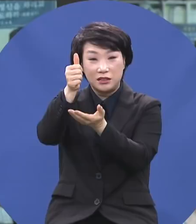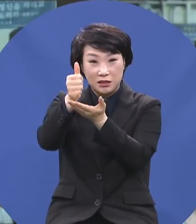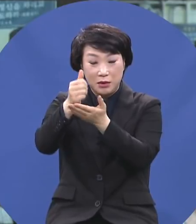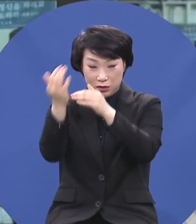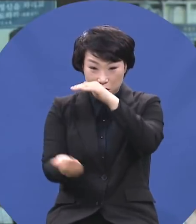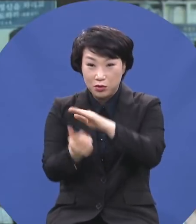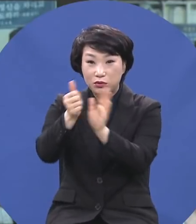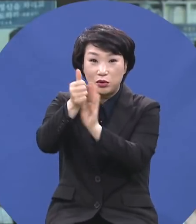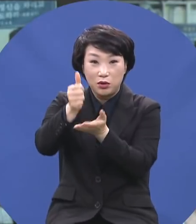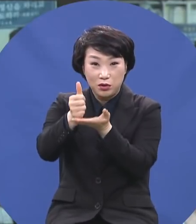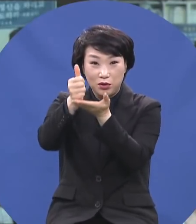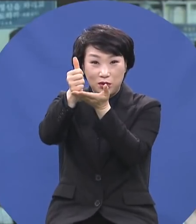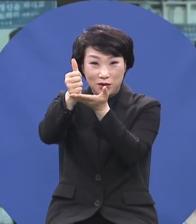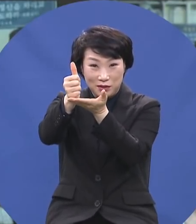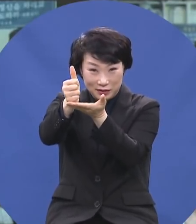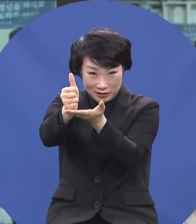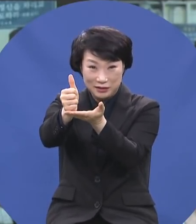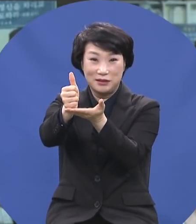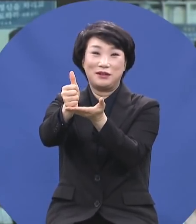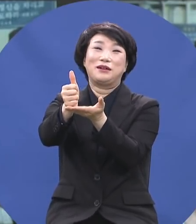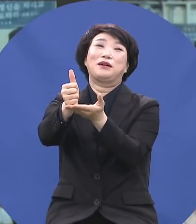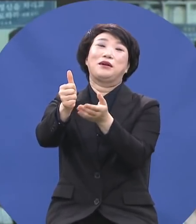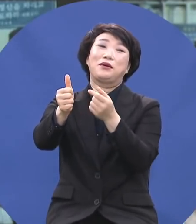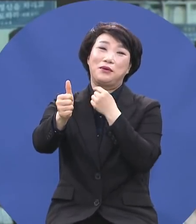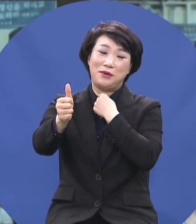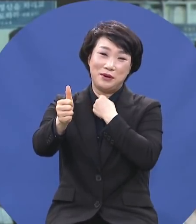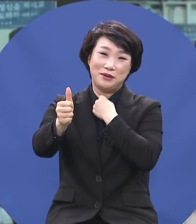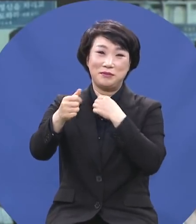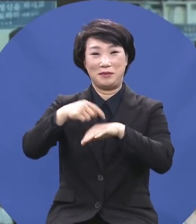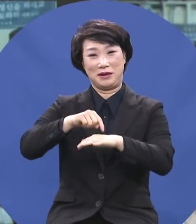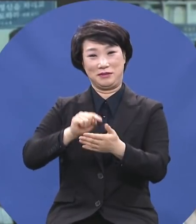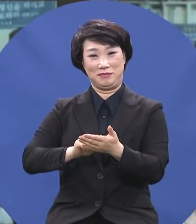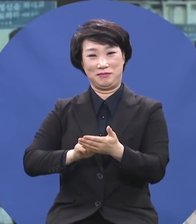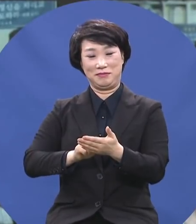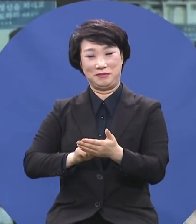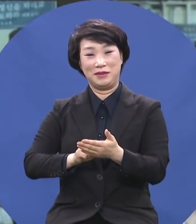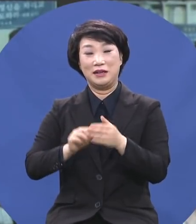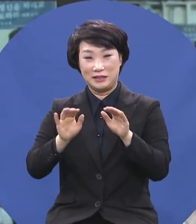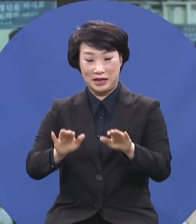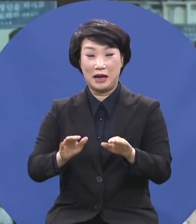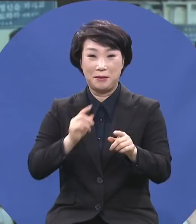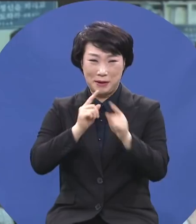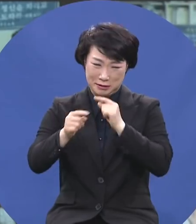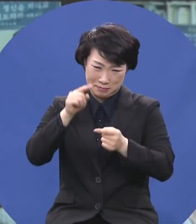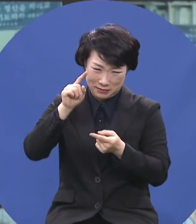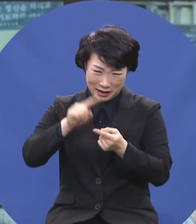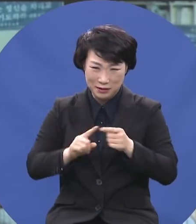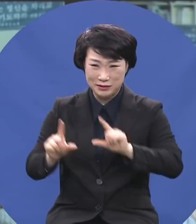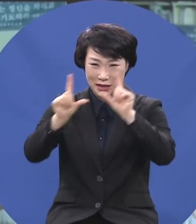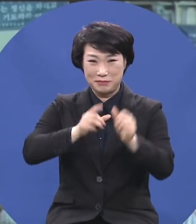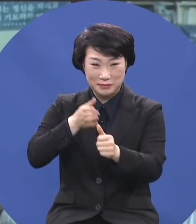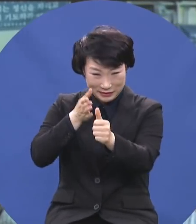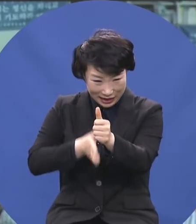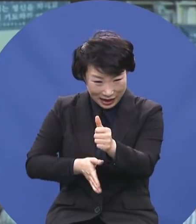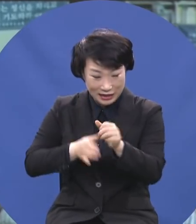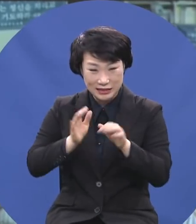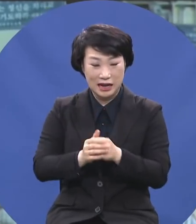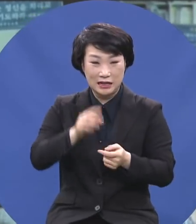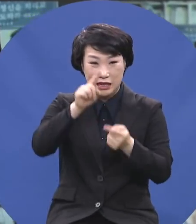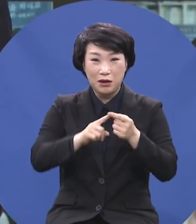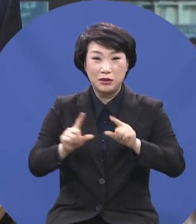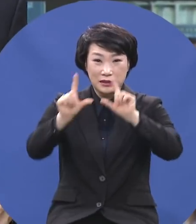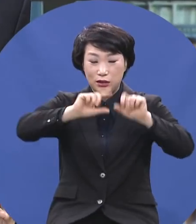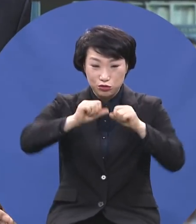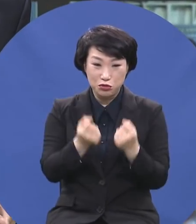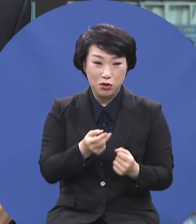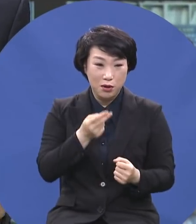최고의 대접을 잘 해주기를 바라는 마음으로 말씀대로 살자. 못 산